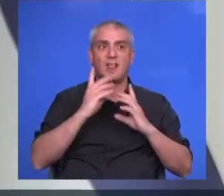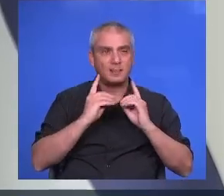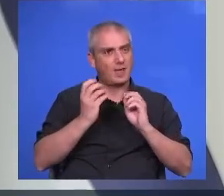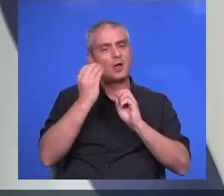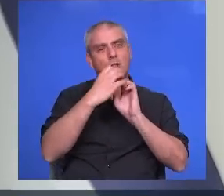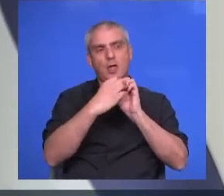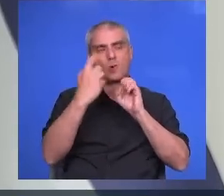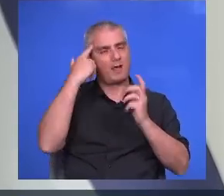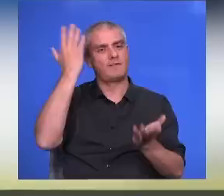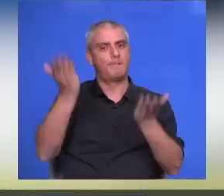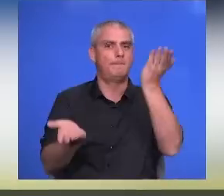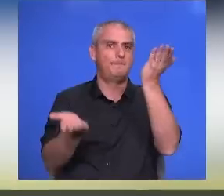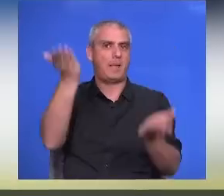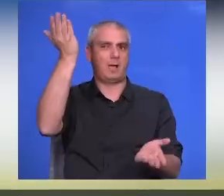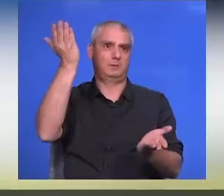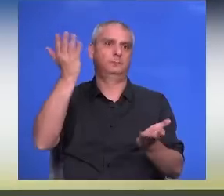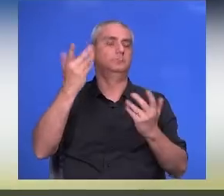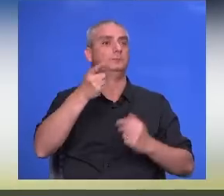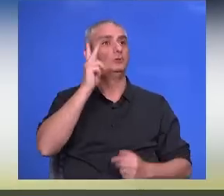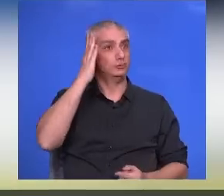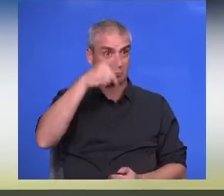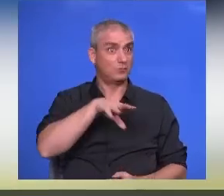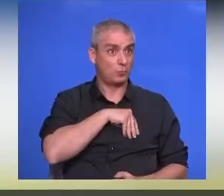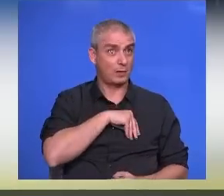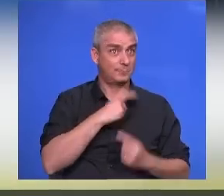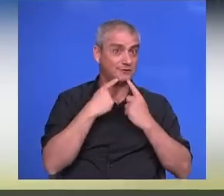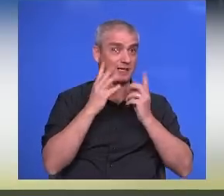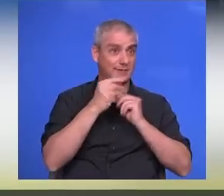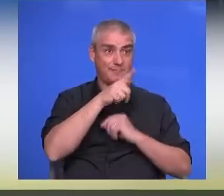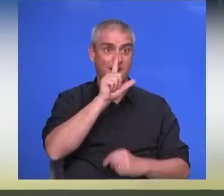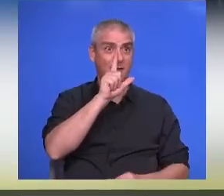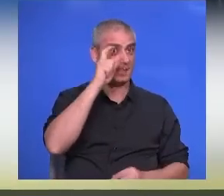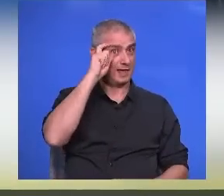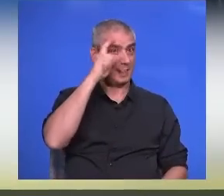ארוכה והפערים משמעותיים. ביש עתיד תהיו מוכנים לשיח כזה עם לוין?